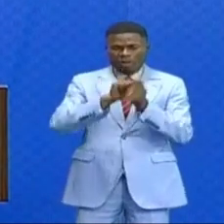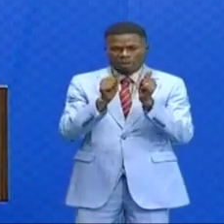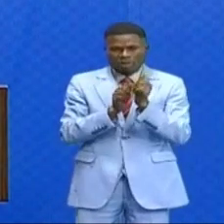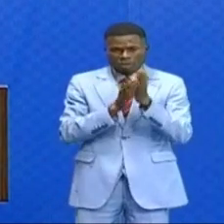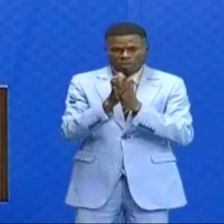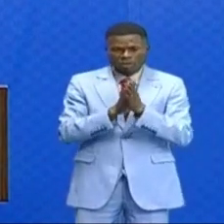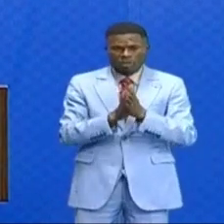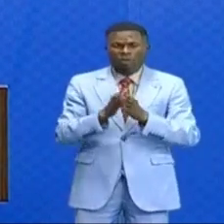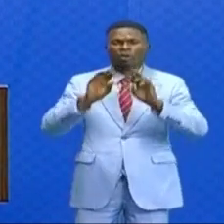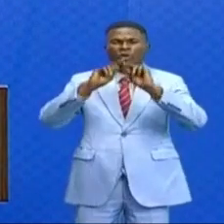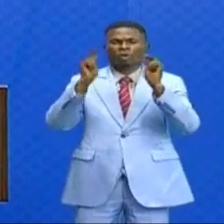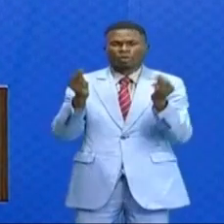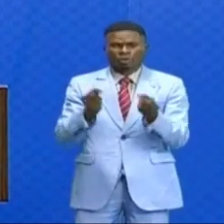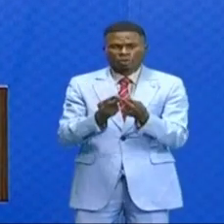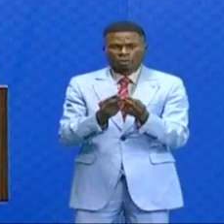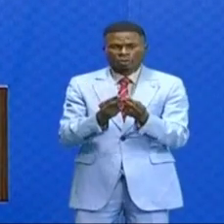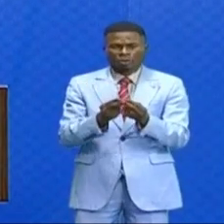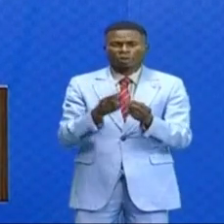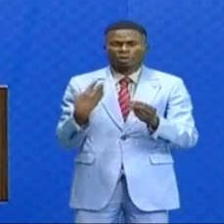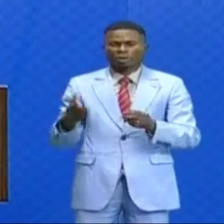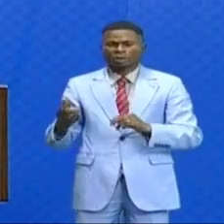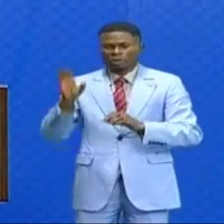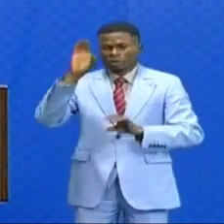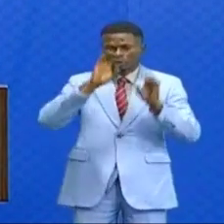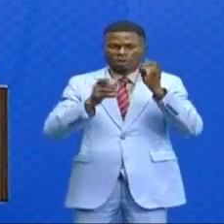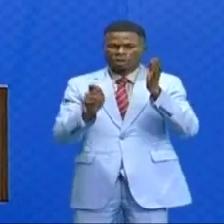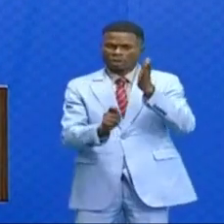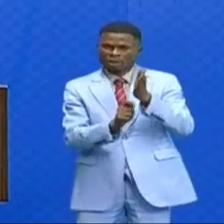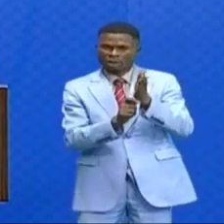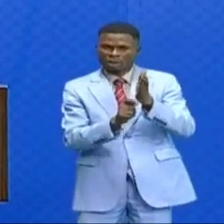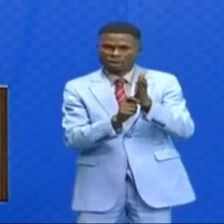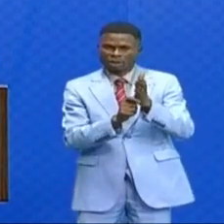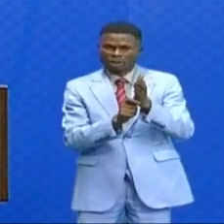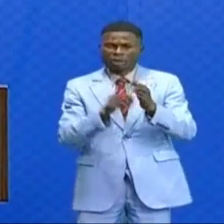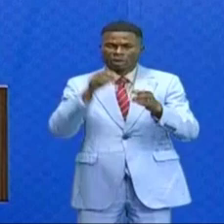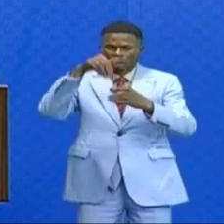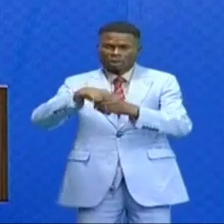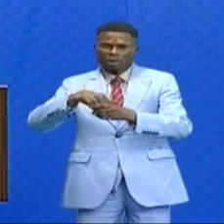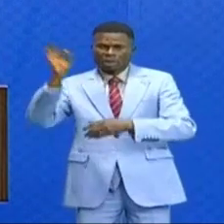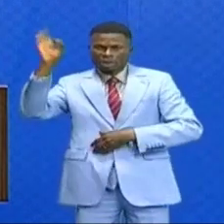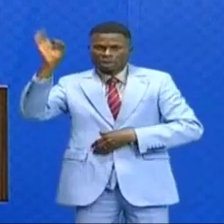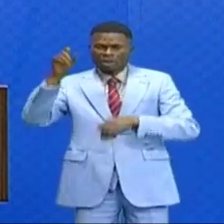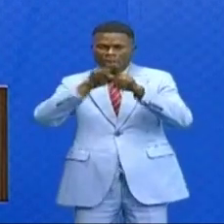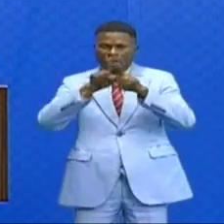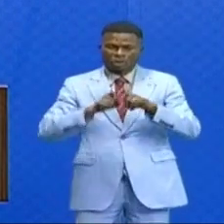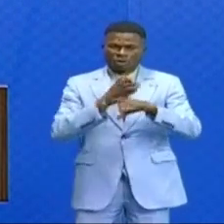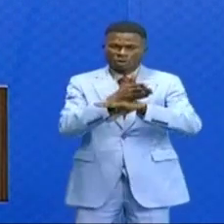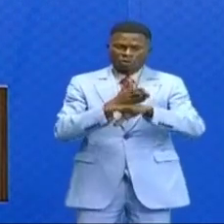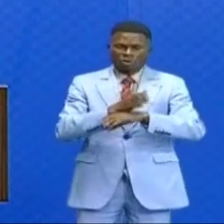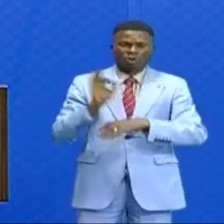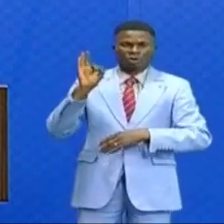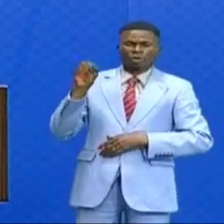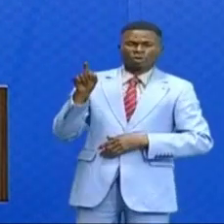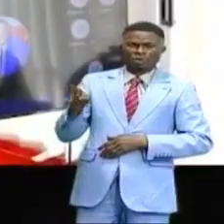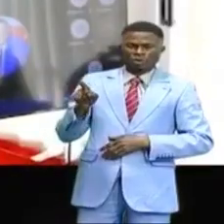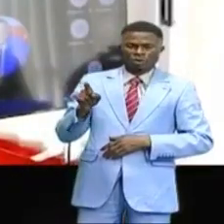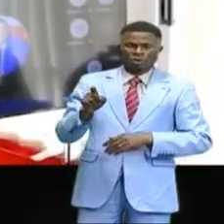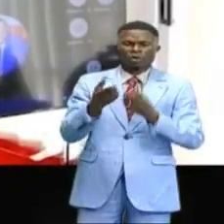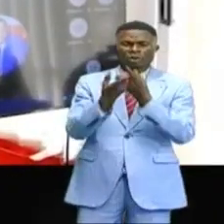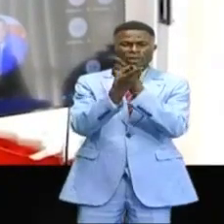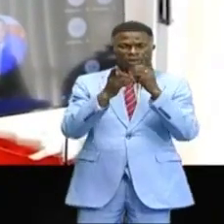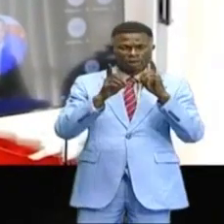relatives aux politiques et aux aspects scientifiques et techniques et entrées aux forêts et à la faune sauvage. Ces